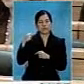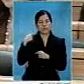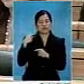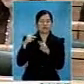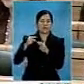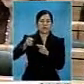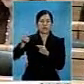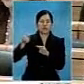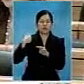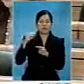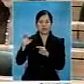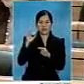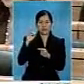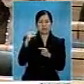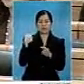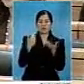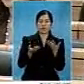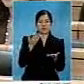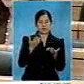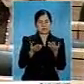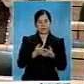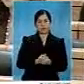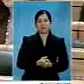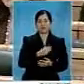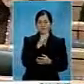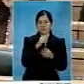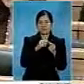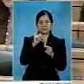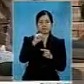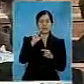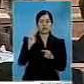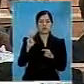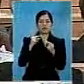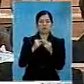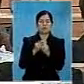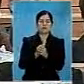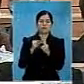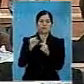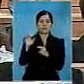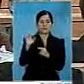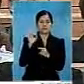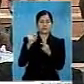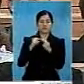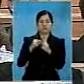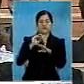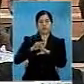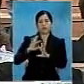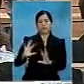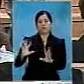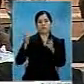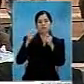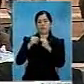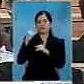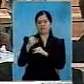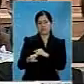ปกติเราก็เขียนบทเฉพาะการไว้เมื่อสว.สรรหาหมดวาระก็จบต่อไปก็เข้าขบวนการเลือกตั้งปกติก็จะมีสว.